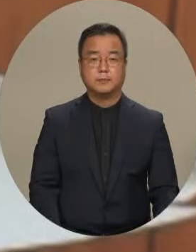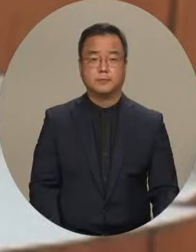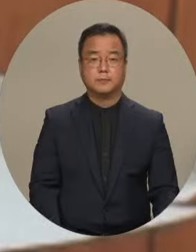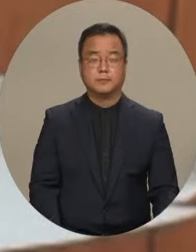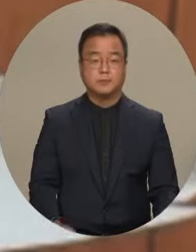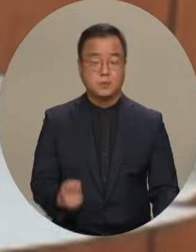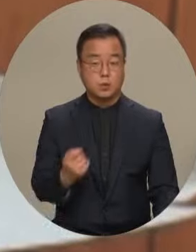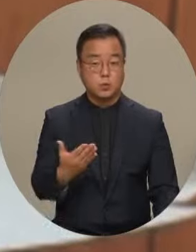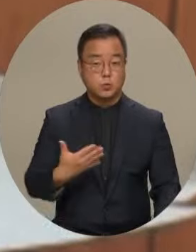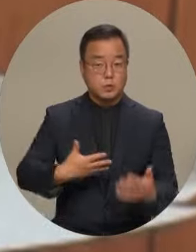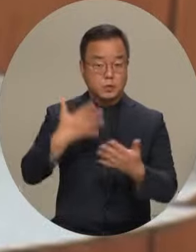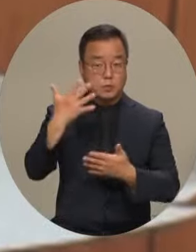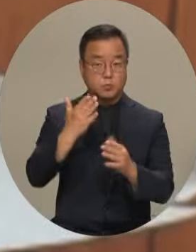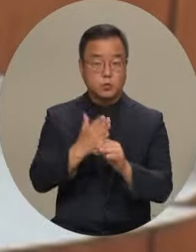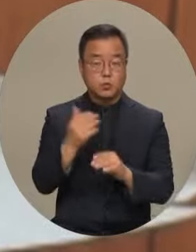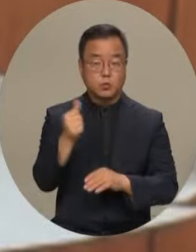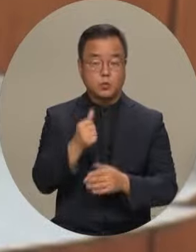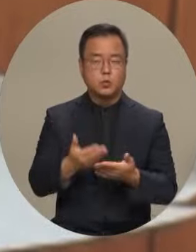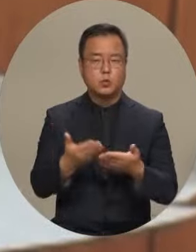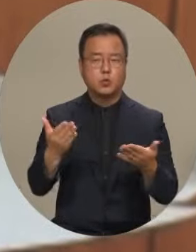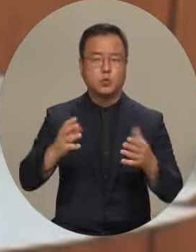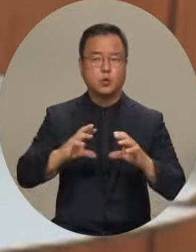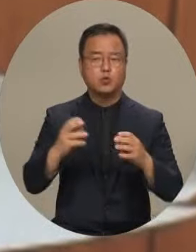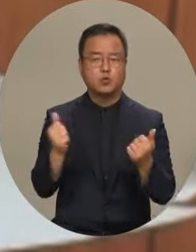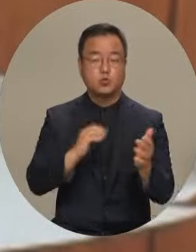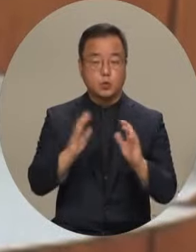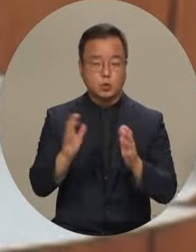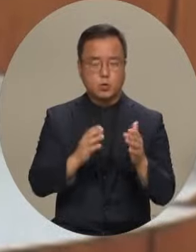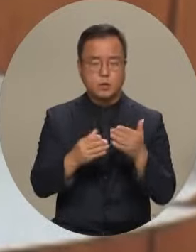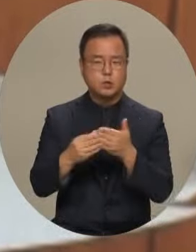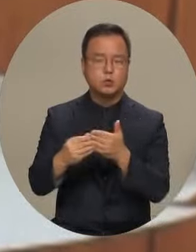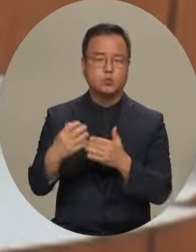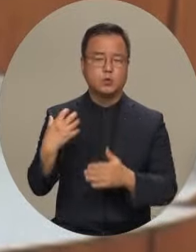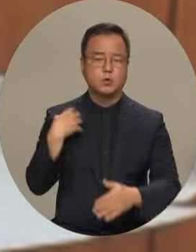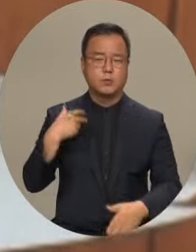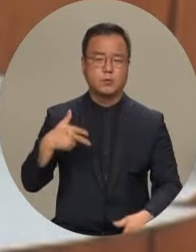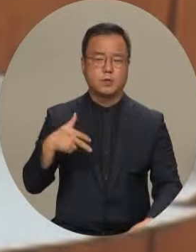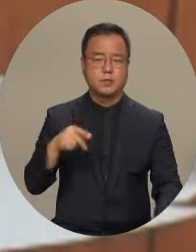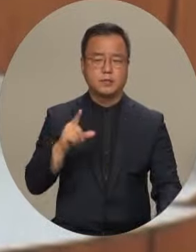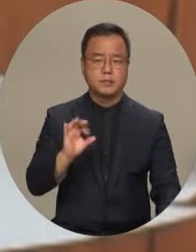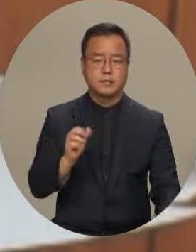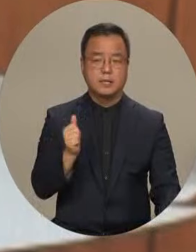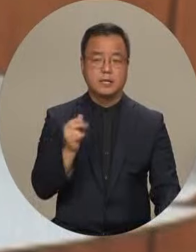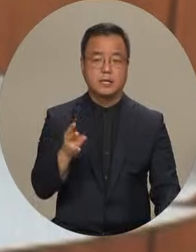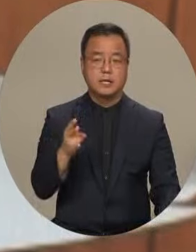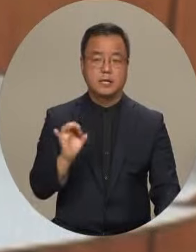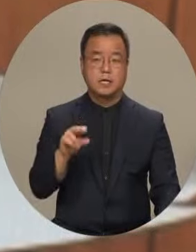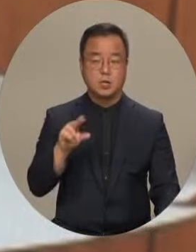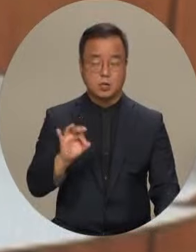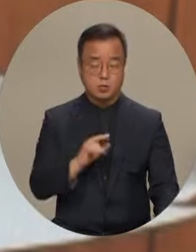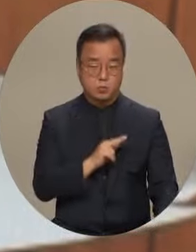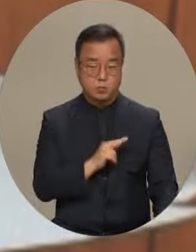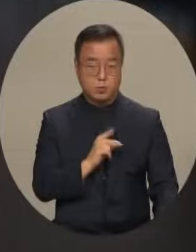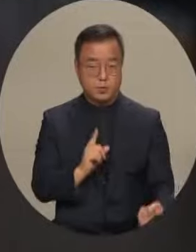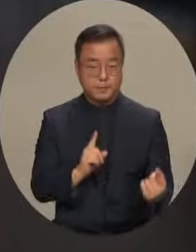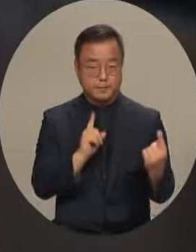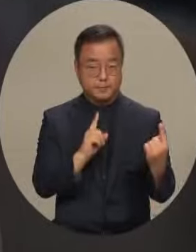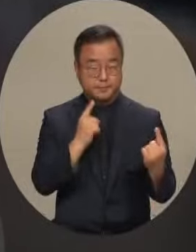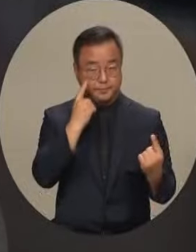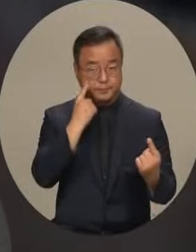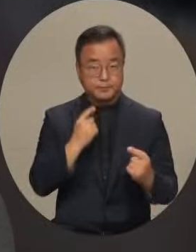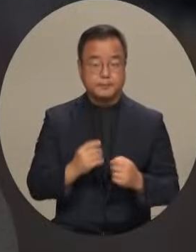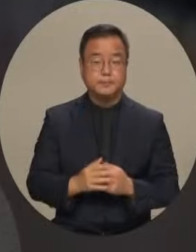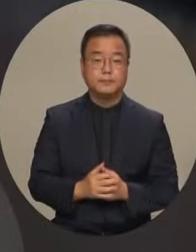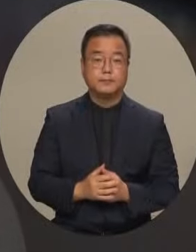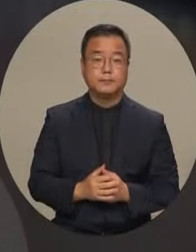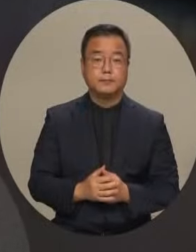조금 전 영상에 소개된 국회 토론회를 주최한 정의당 장혜영 의원과 자세한 이야기 나눠보겠습니다. 의원님 어서 오세요. 네,